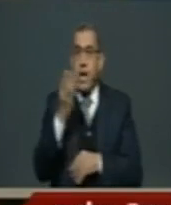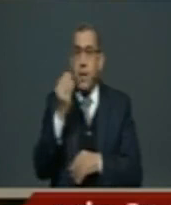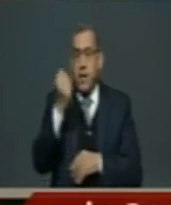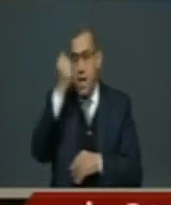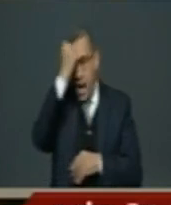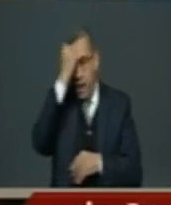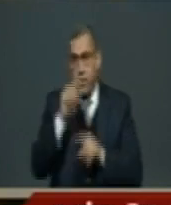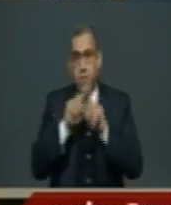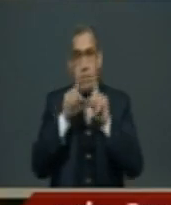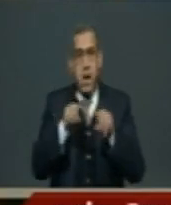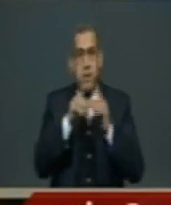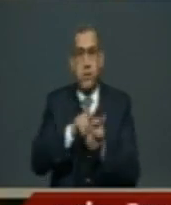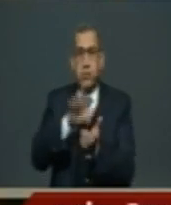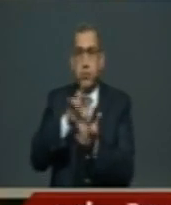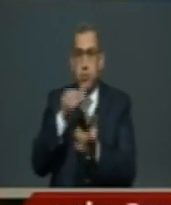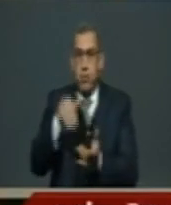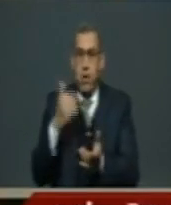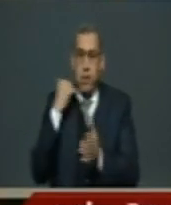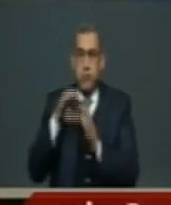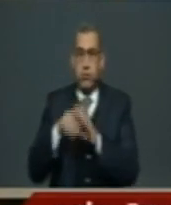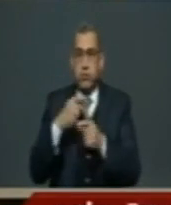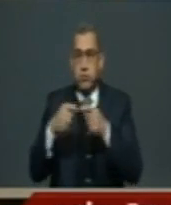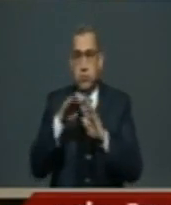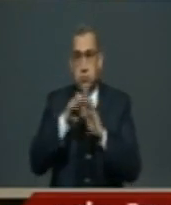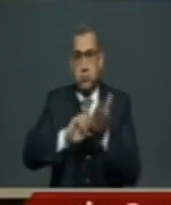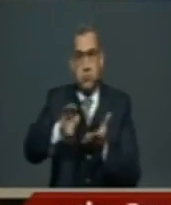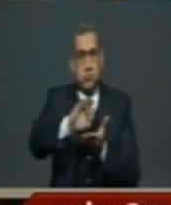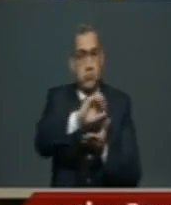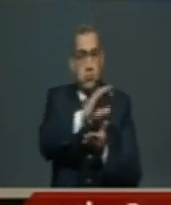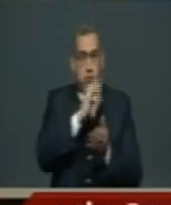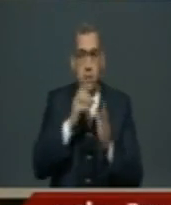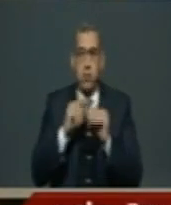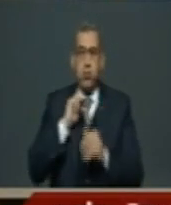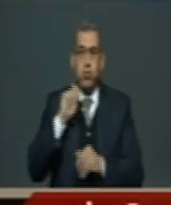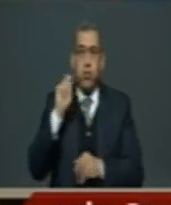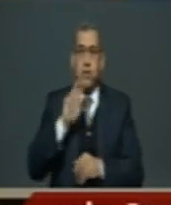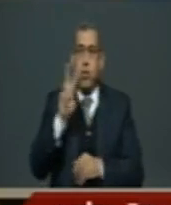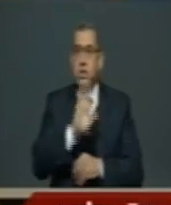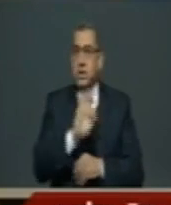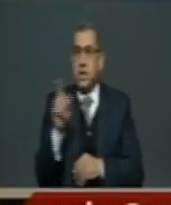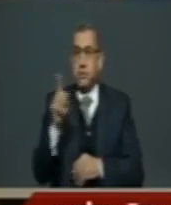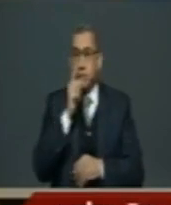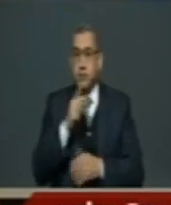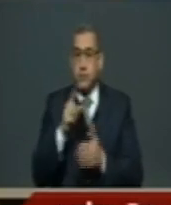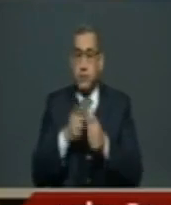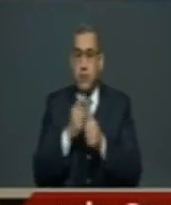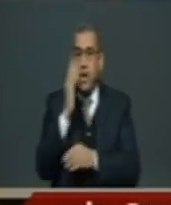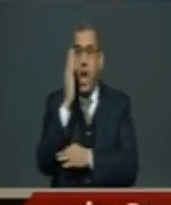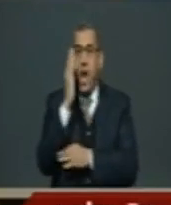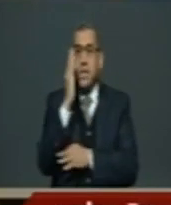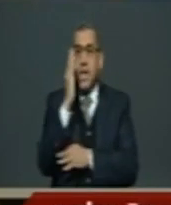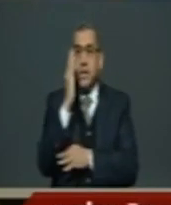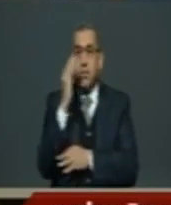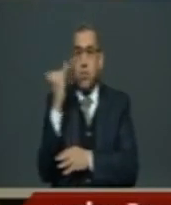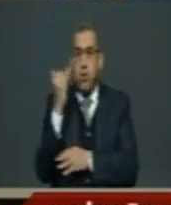منفذ توزيع موجودين بانتظام على مستوى الجمهورية. ده احد الركائز الاساسية لتحقيق